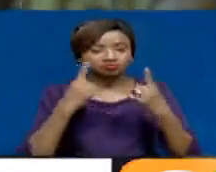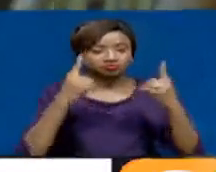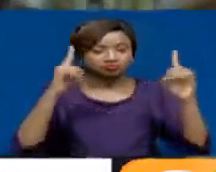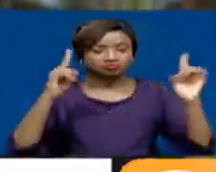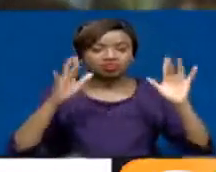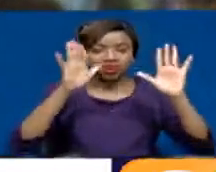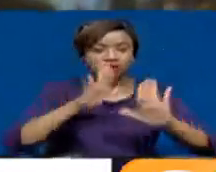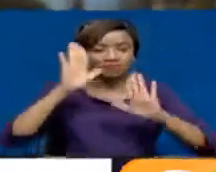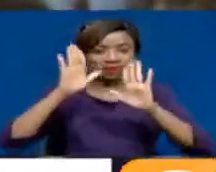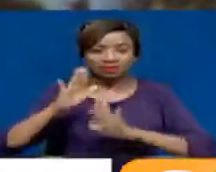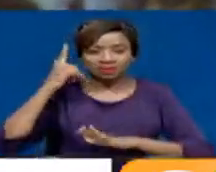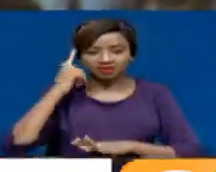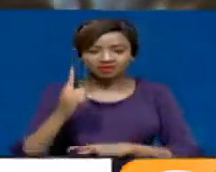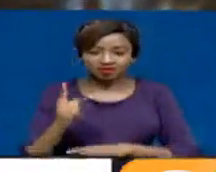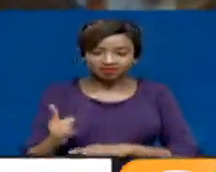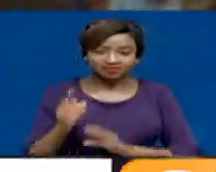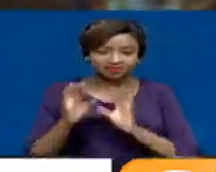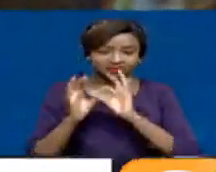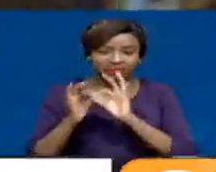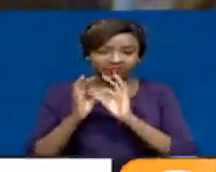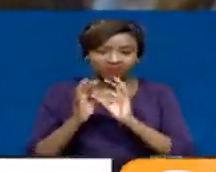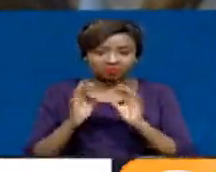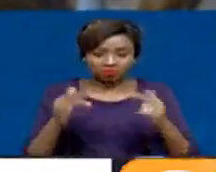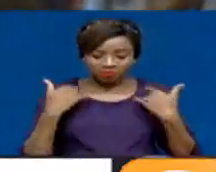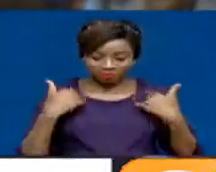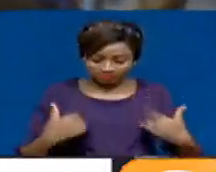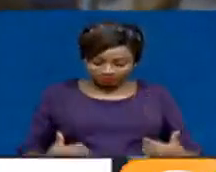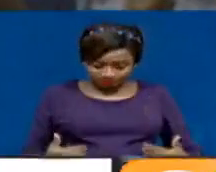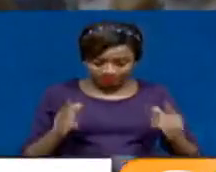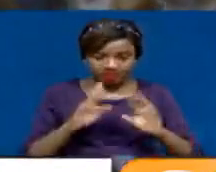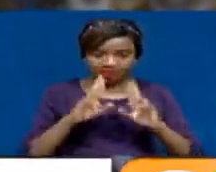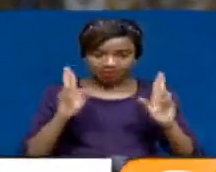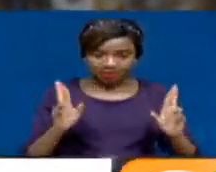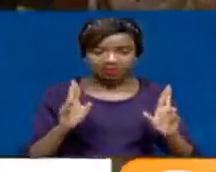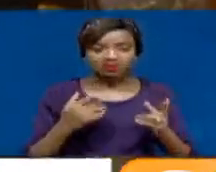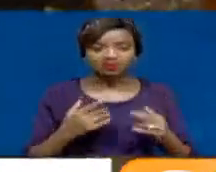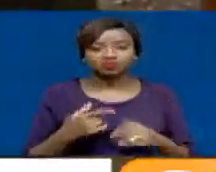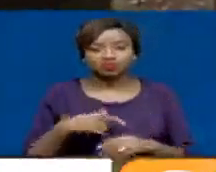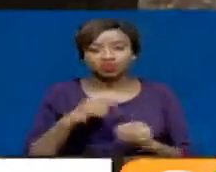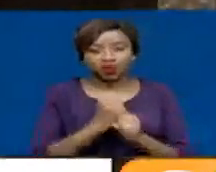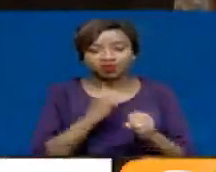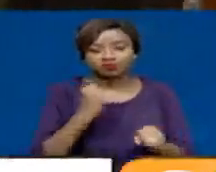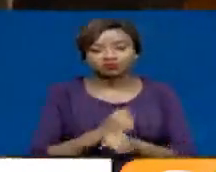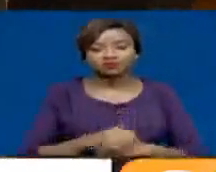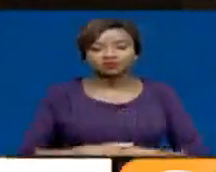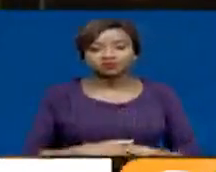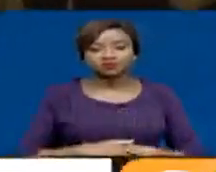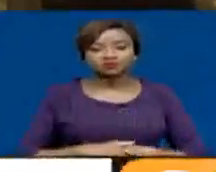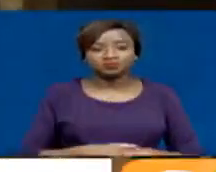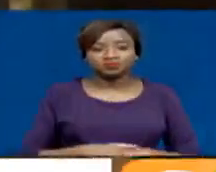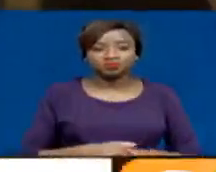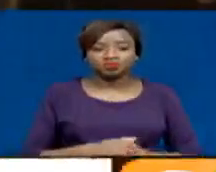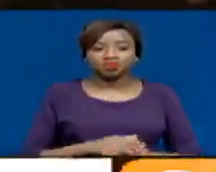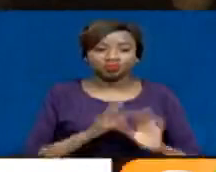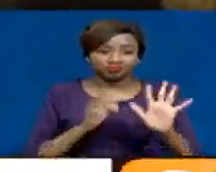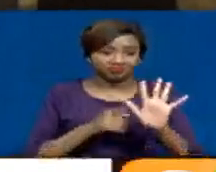by the Azimio team. I'm ready to hit the ground running. Watano katika siku ya kwanza ya